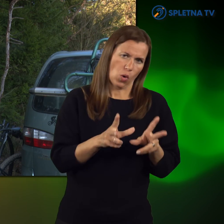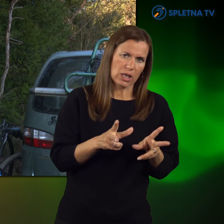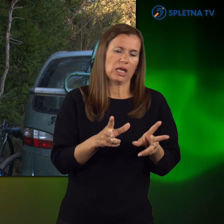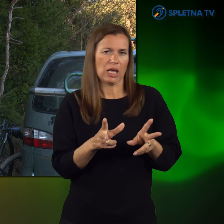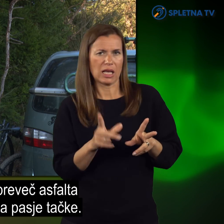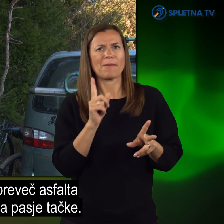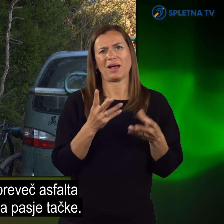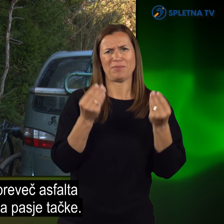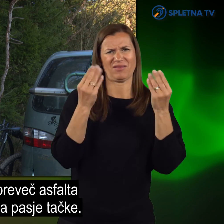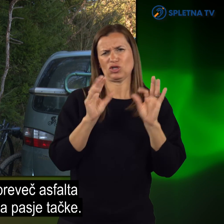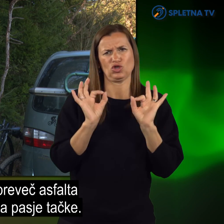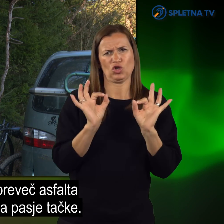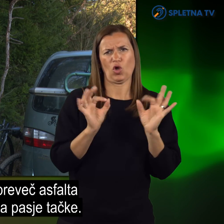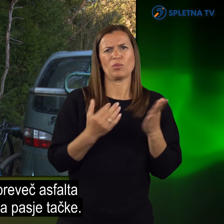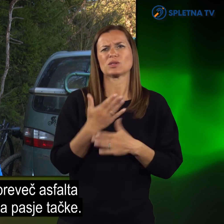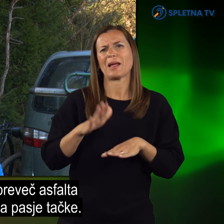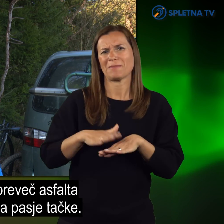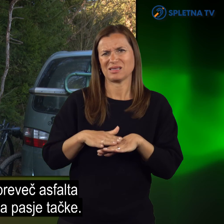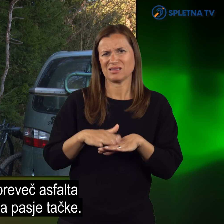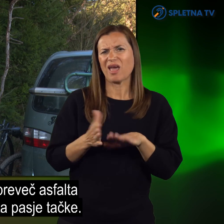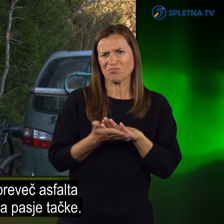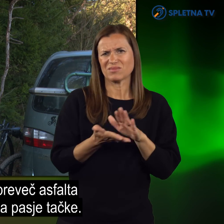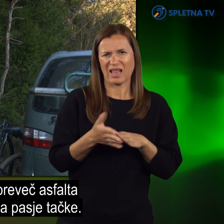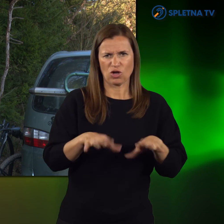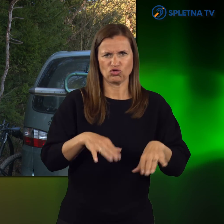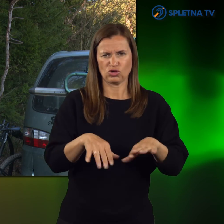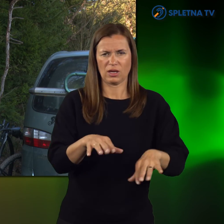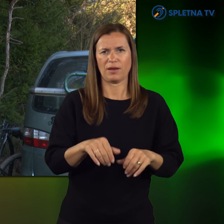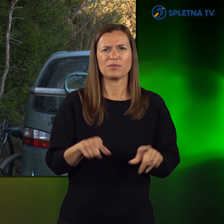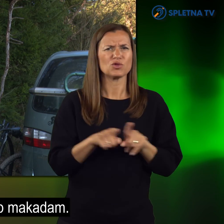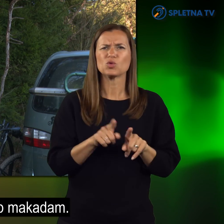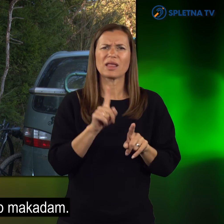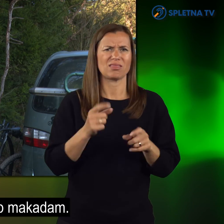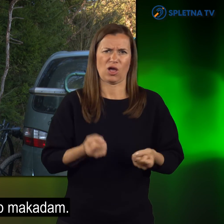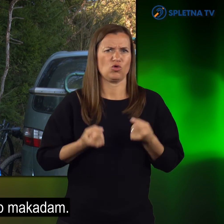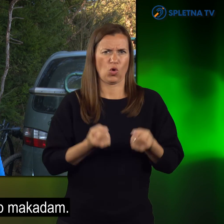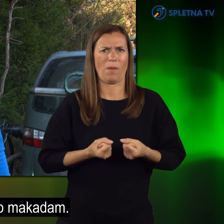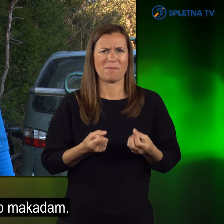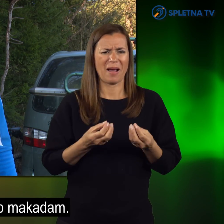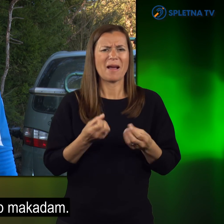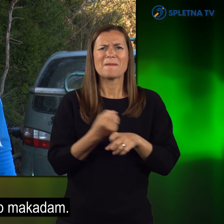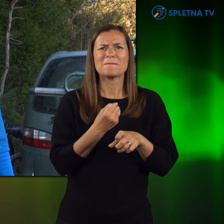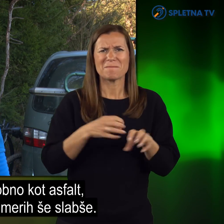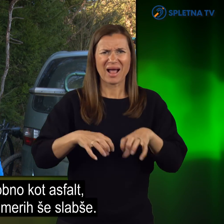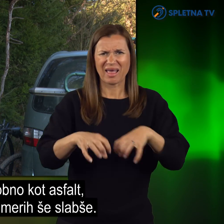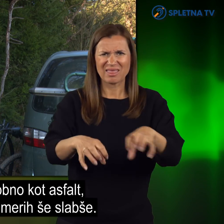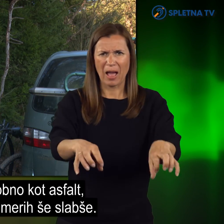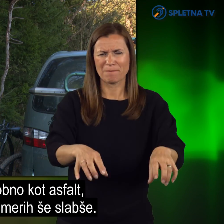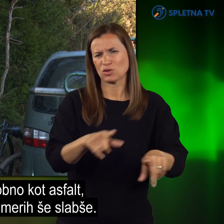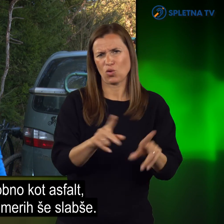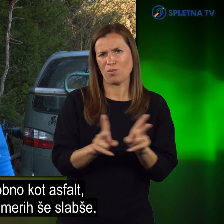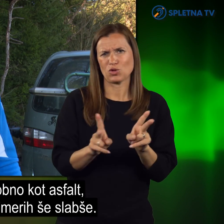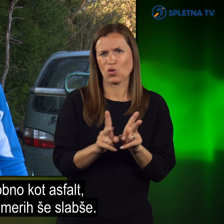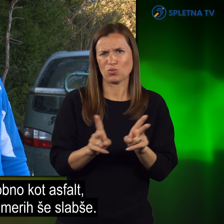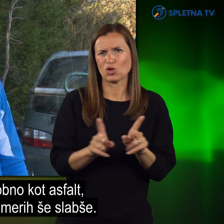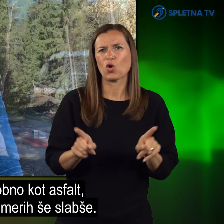ok, ampak preveč asfalta ni dobro za pasje tačke. Niti kakšen grob makedam, tudi to je v bistvu